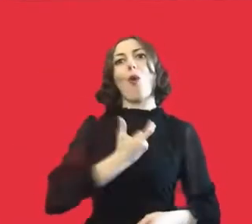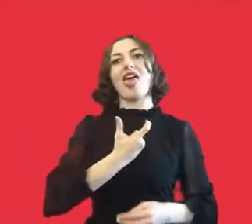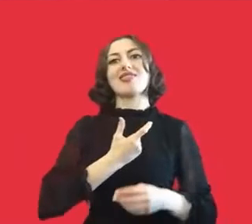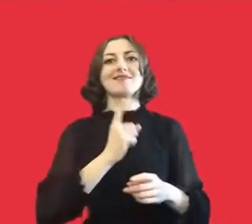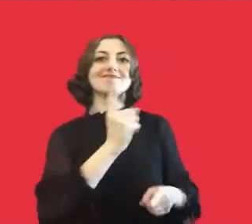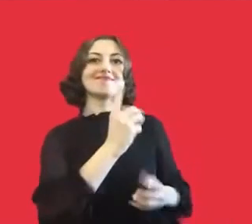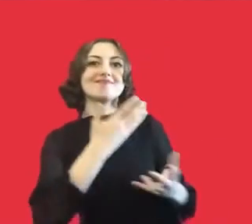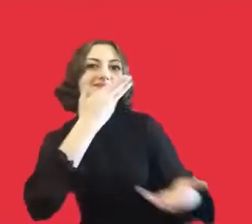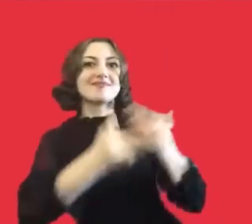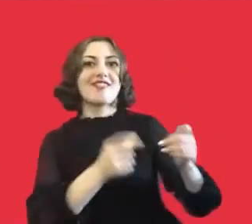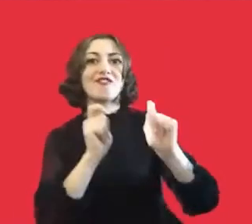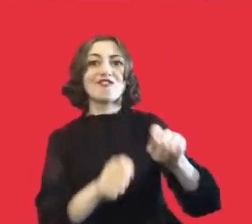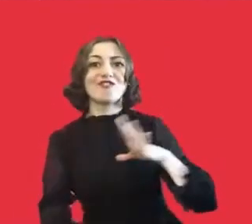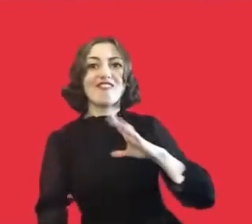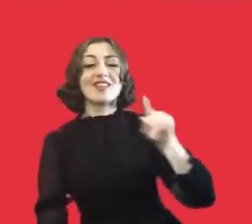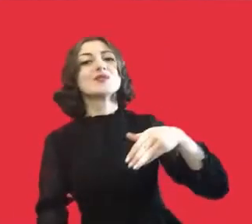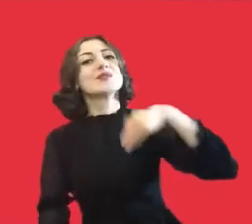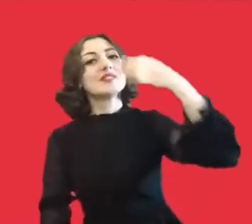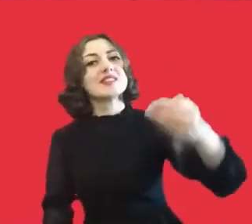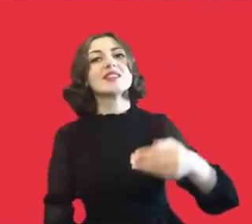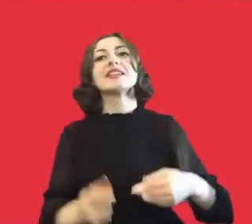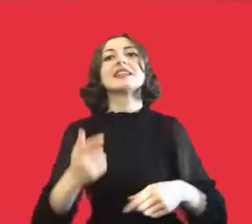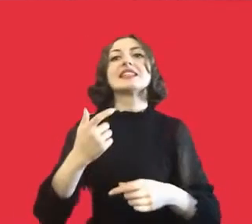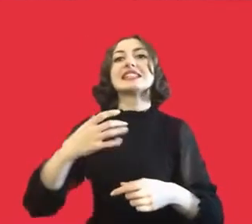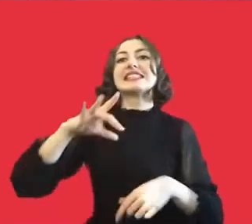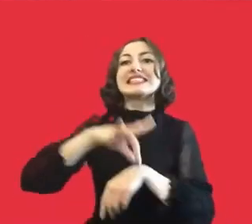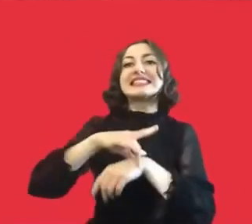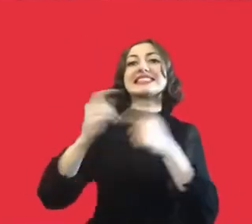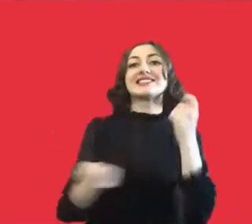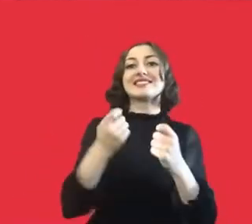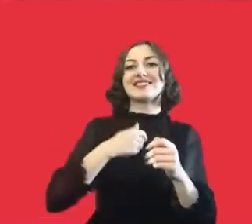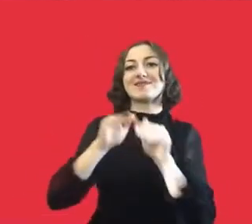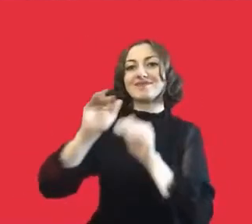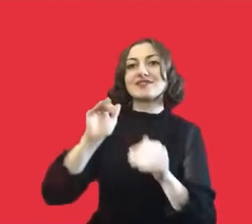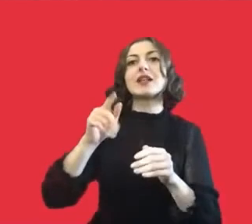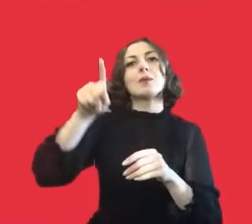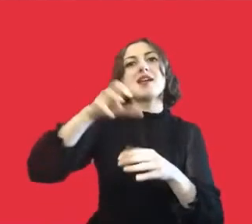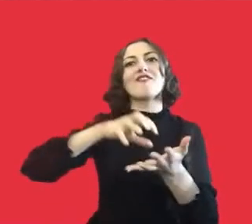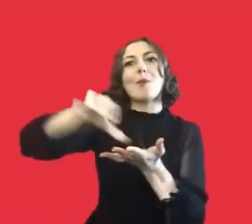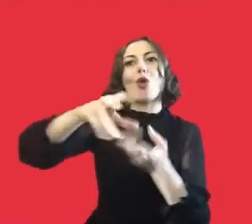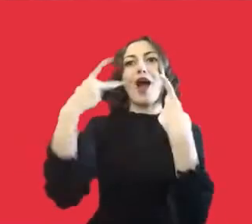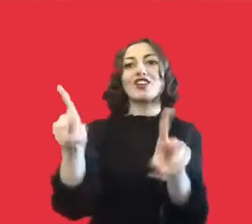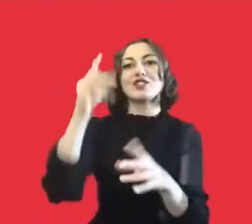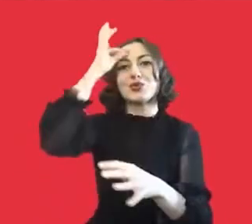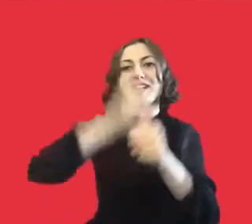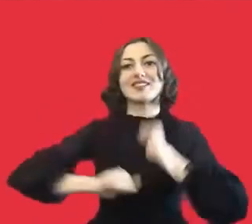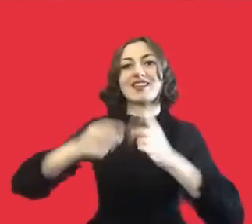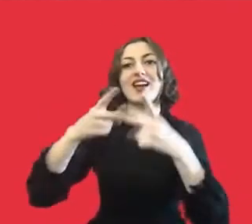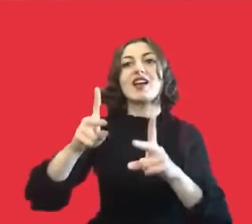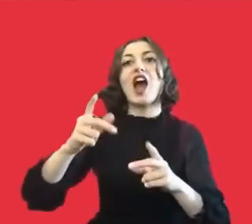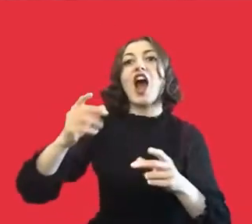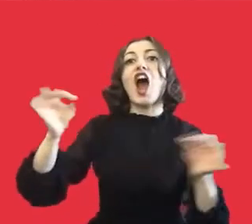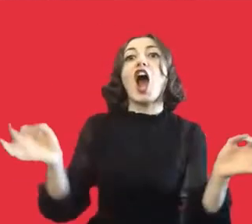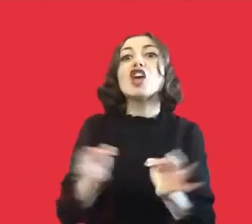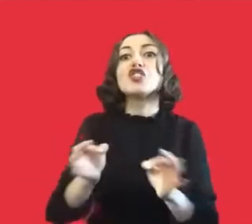devam ediyor. Sonrasında Sağlık Bilimleri Üniversitesi olarak biz de orada bir fakülte açtık. Acil Yardım ve Afet Yönetimi Bölümü